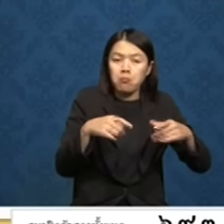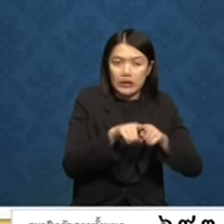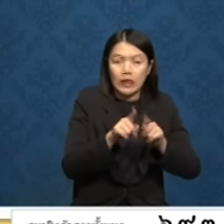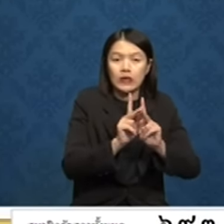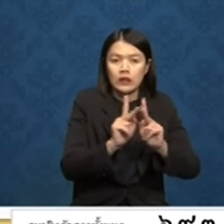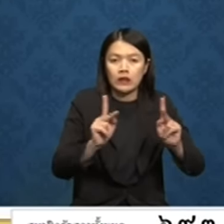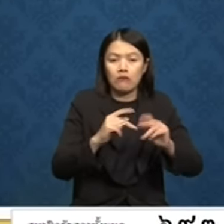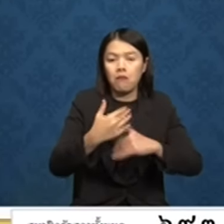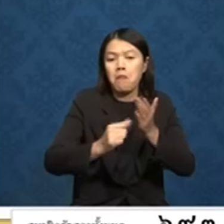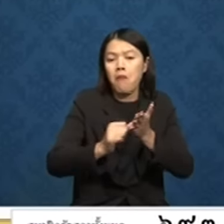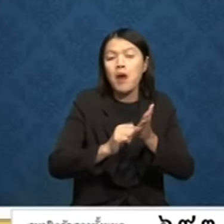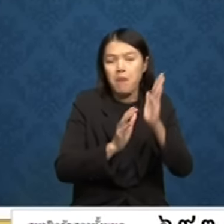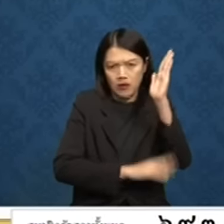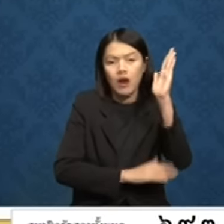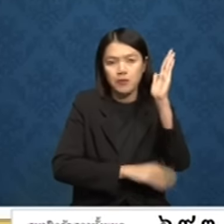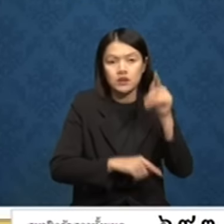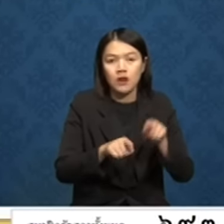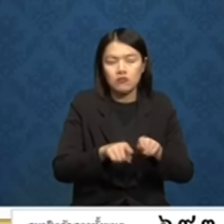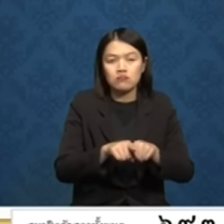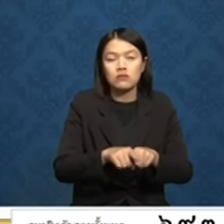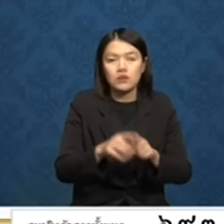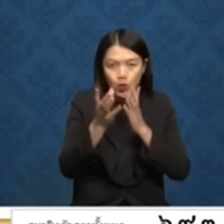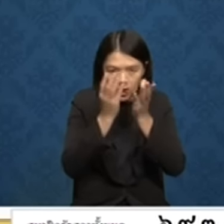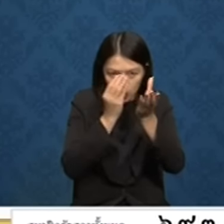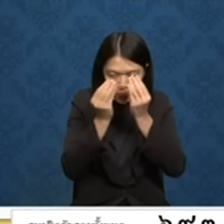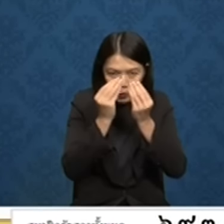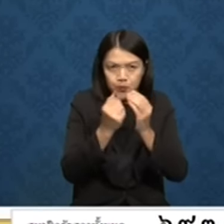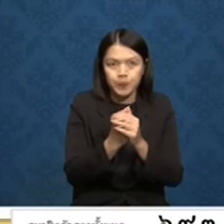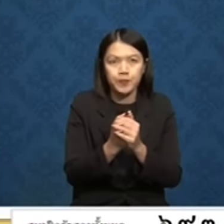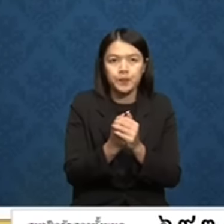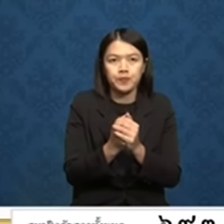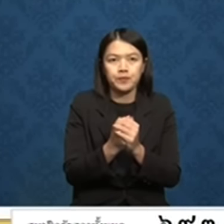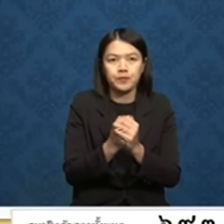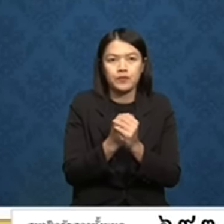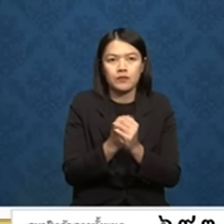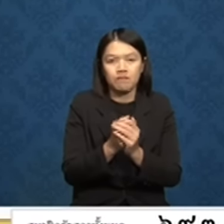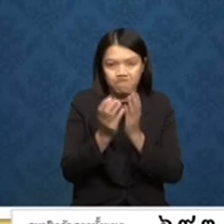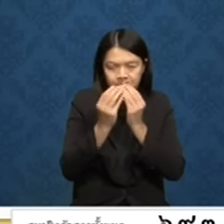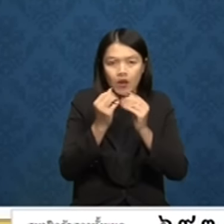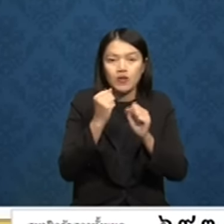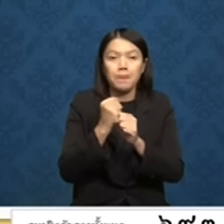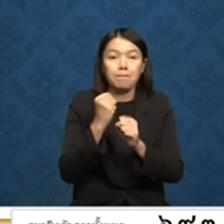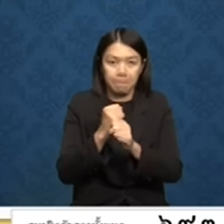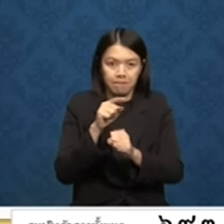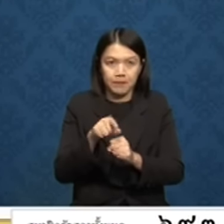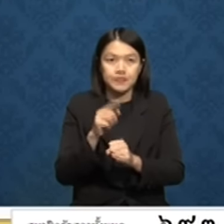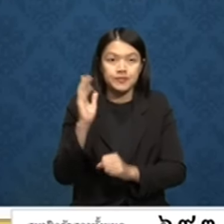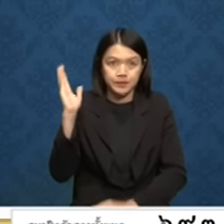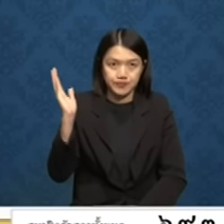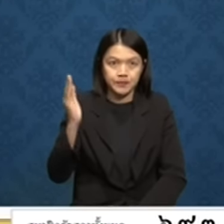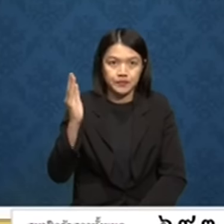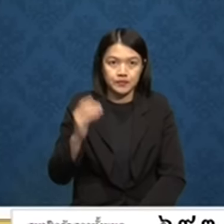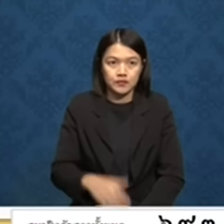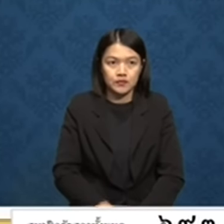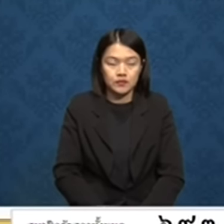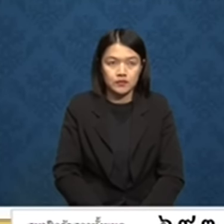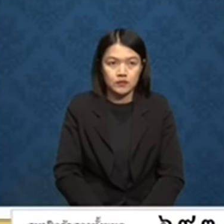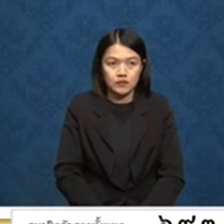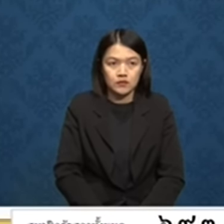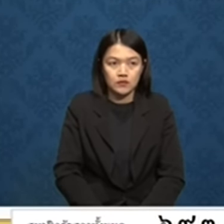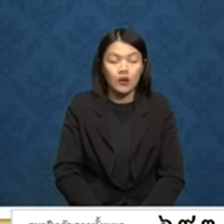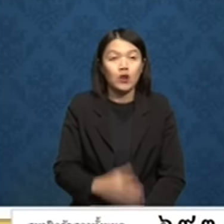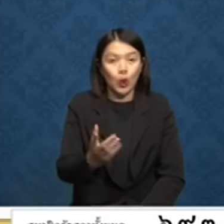ขับเคลื่อนการแก้ไขปัญหาจังหวัดชายแดนภาคใต้ท่านต้องเรียนรู้นะครับนี่คือเวทีนี่คือกลไกที่ท่านจะใช้งานขอสไลด์ถัดไปครับท่านต้อง